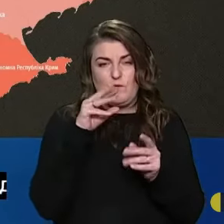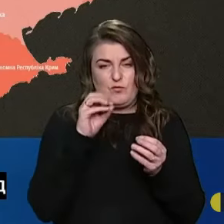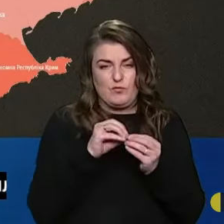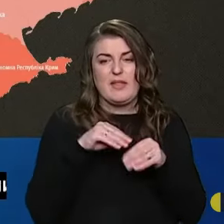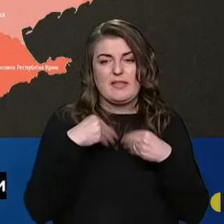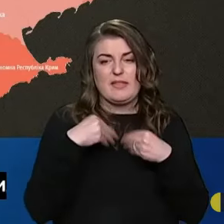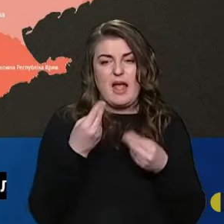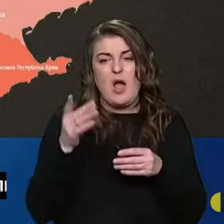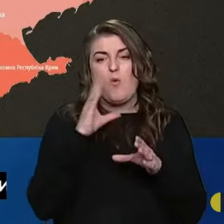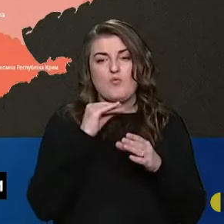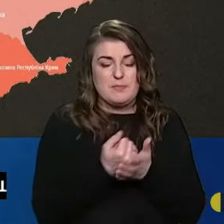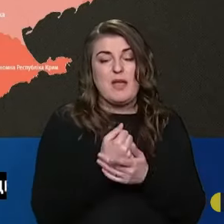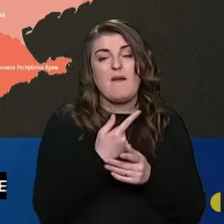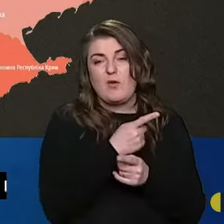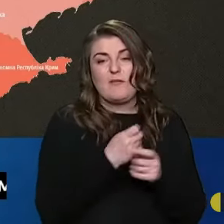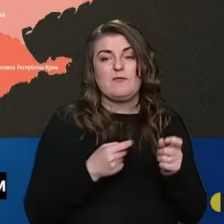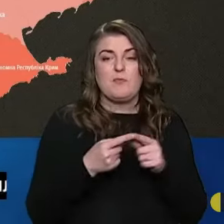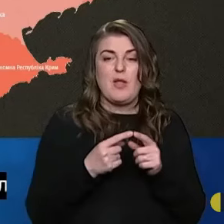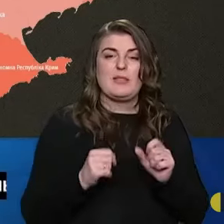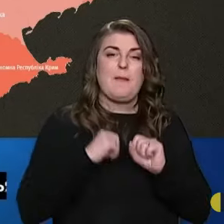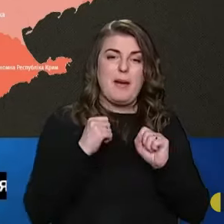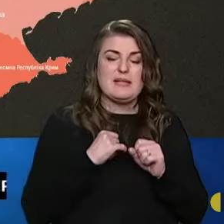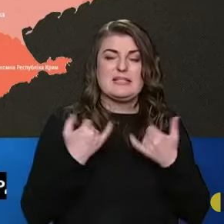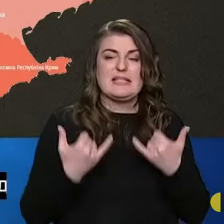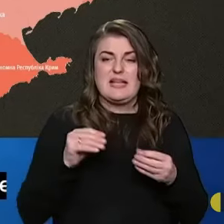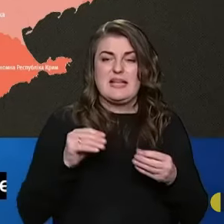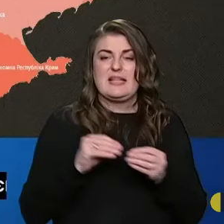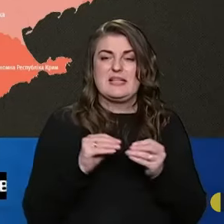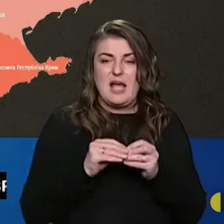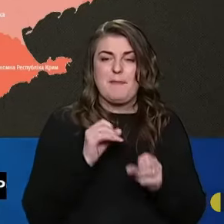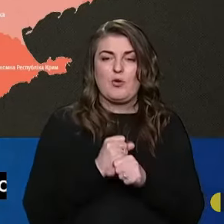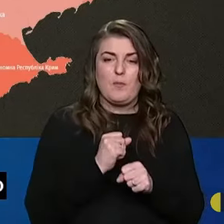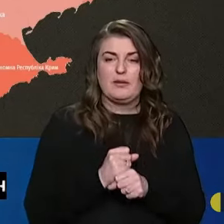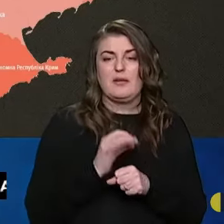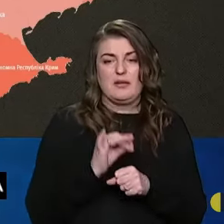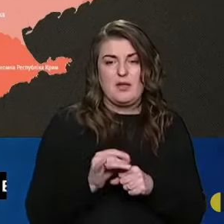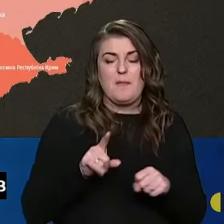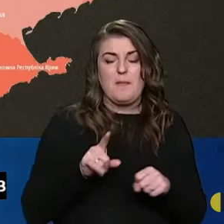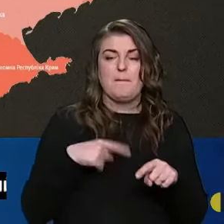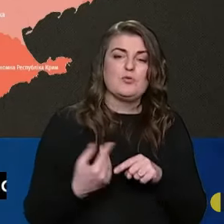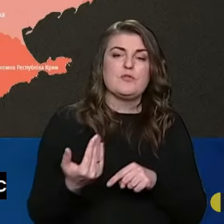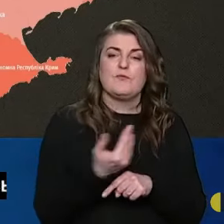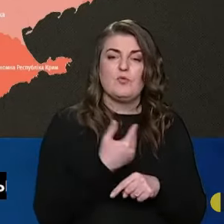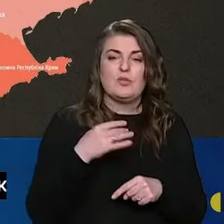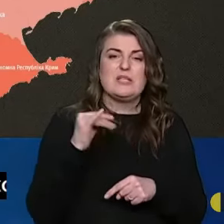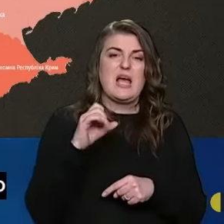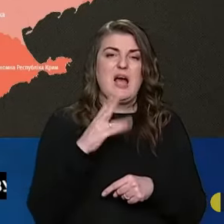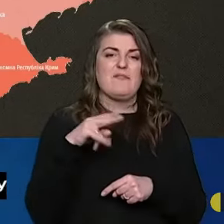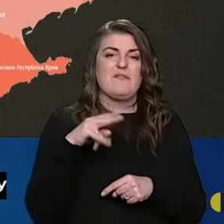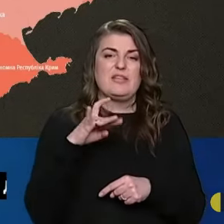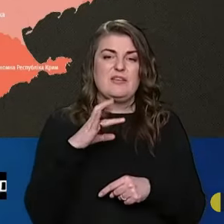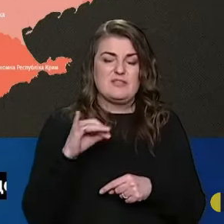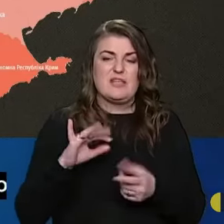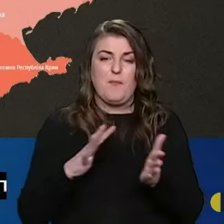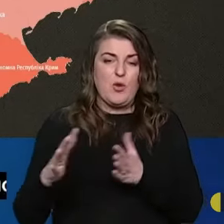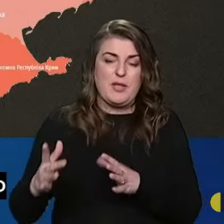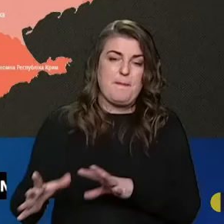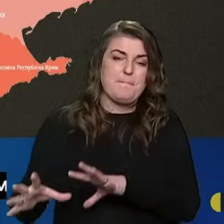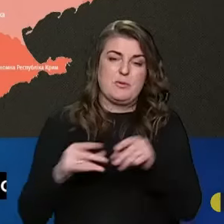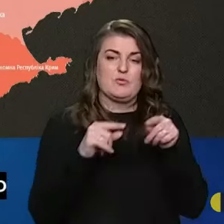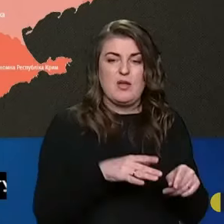числі дала їм там успіх. Відповідно, вони намагаються зараз те саме робити. Ну і плюс вони з Авдіївських подій перетягнули